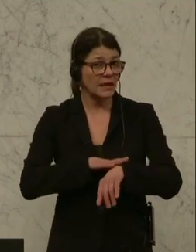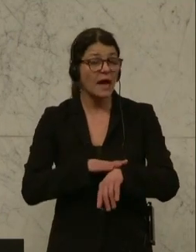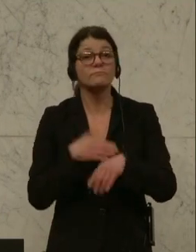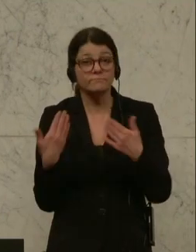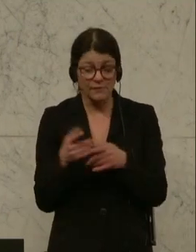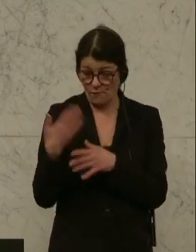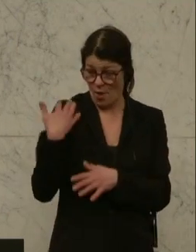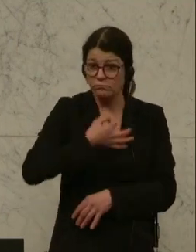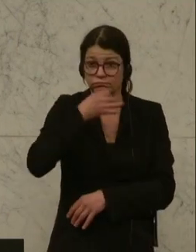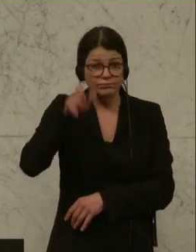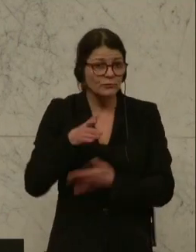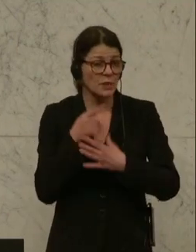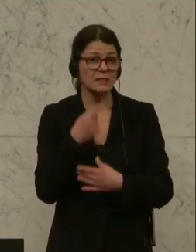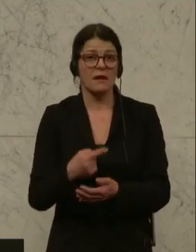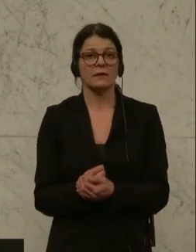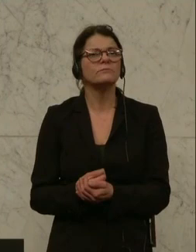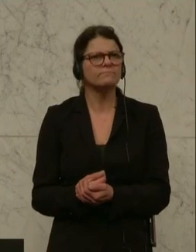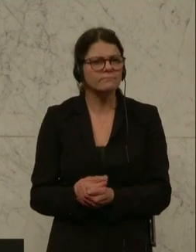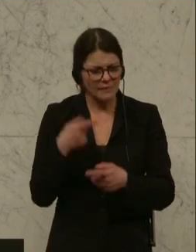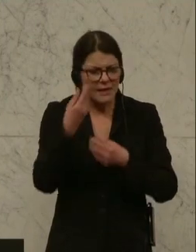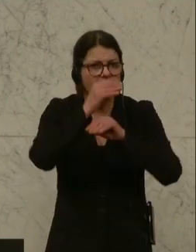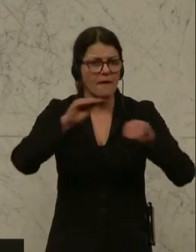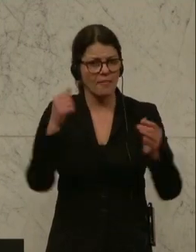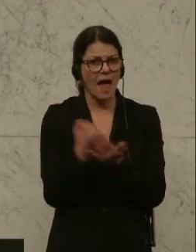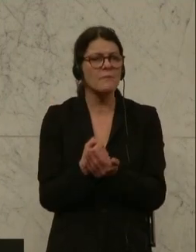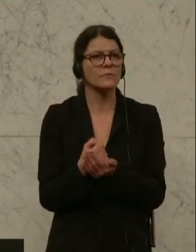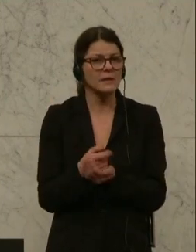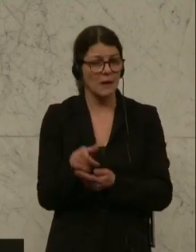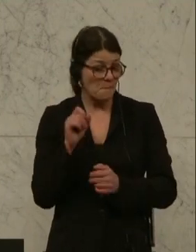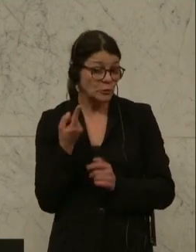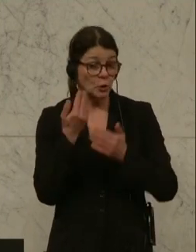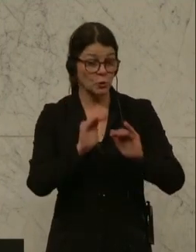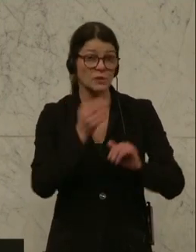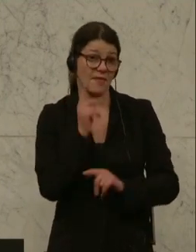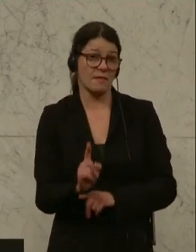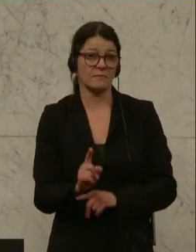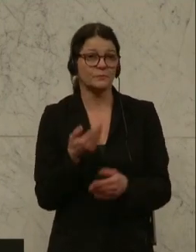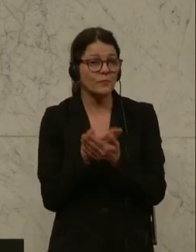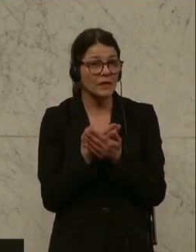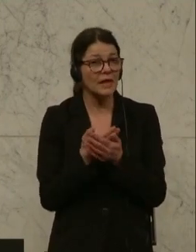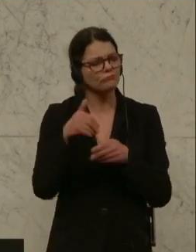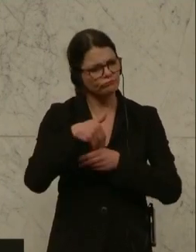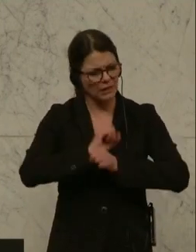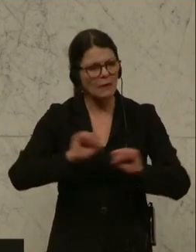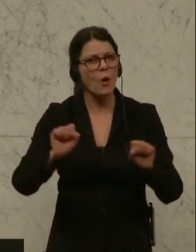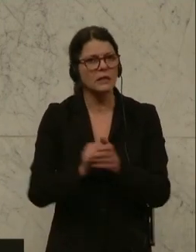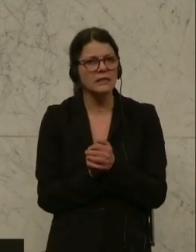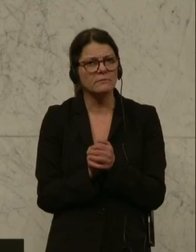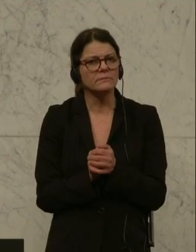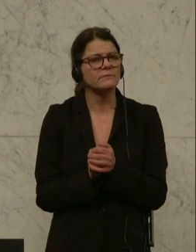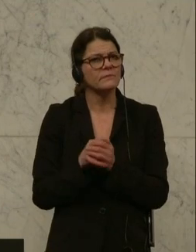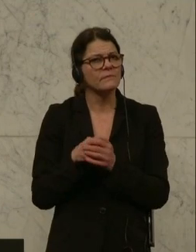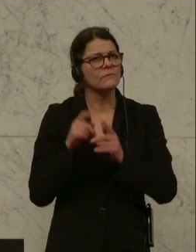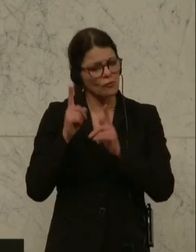wie mein Vorredner schon gesagt hat wird dieses Ehrenamt besonders geschützt und soll im Rahmen der Demokratie hier diese